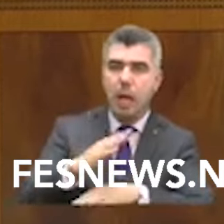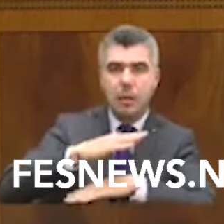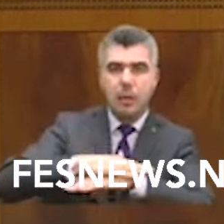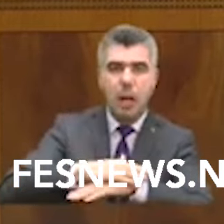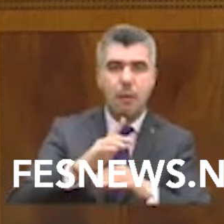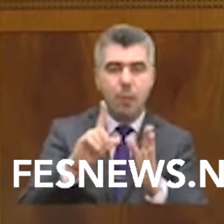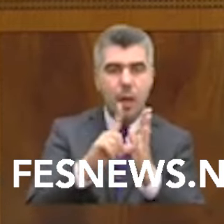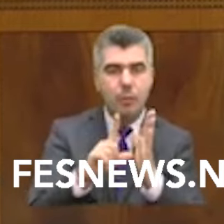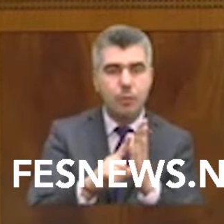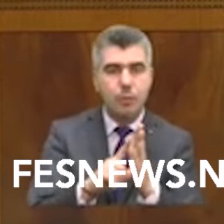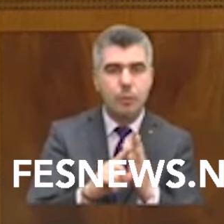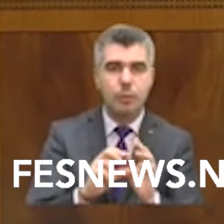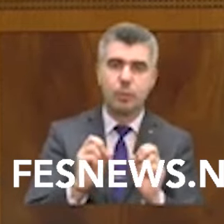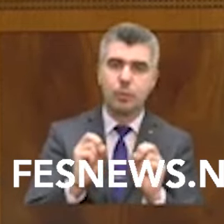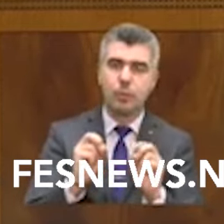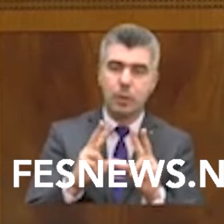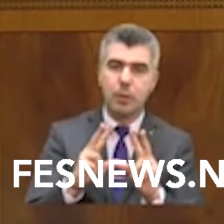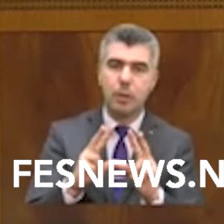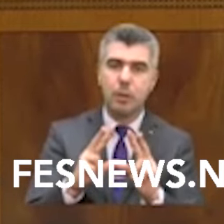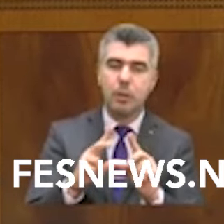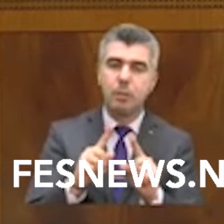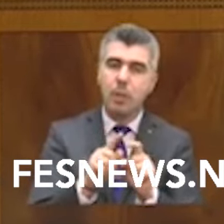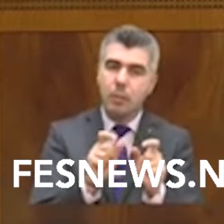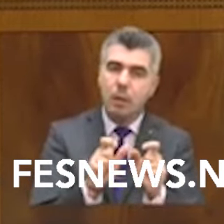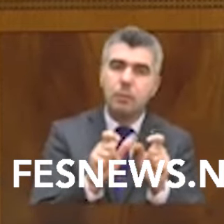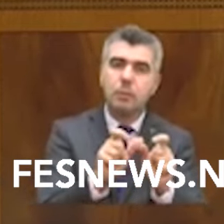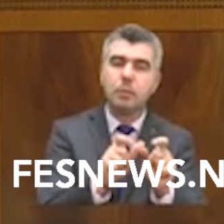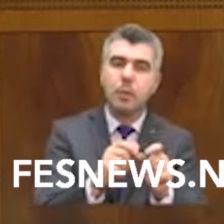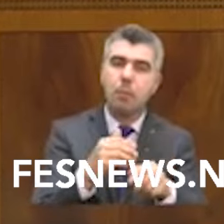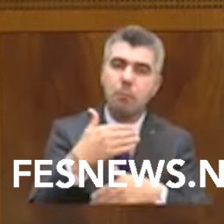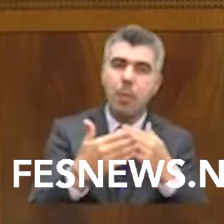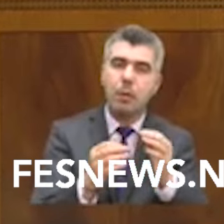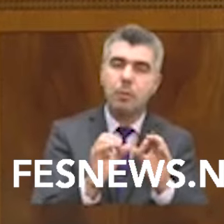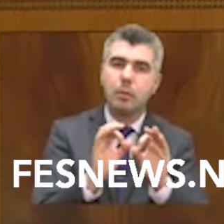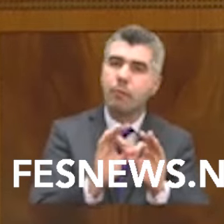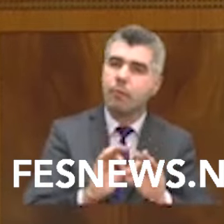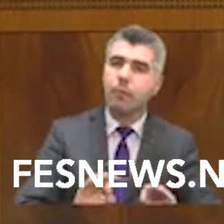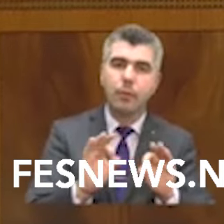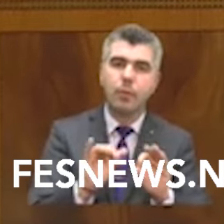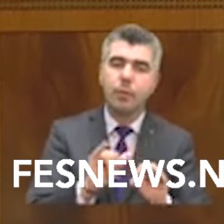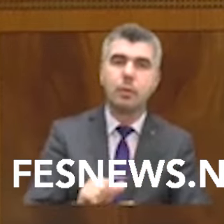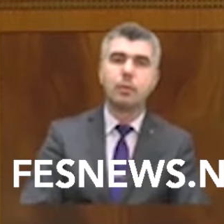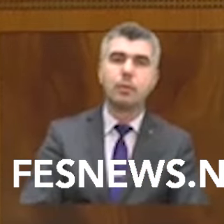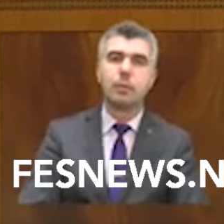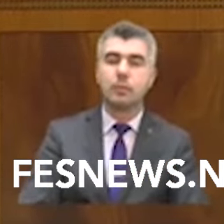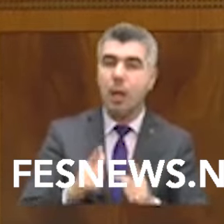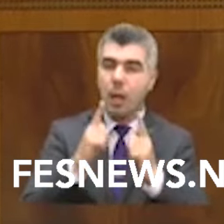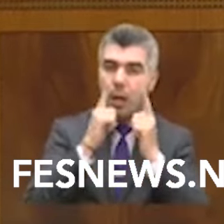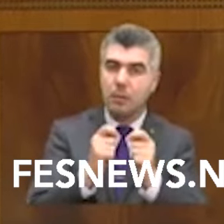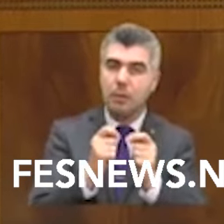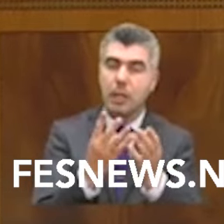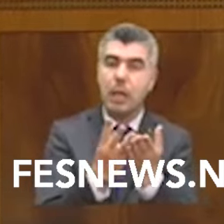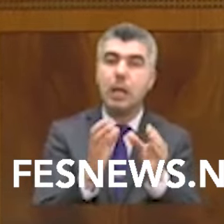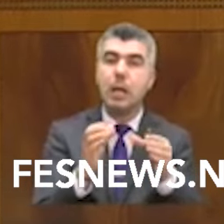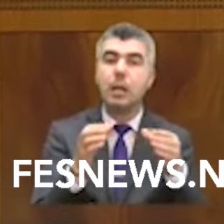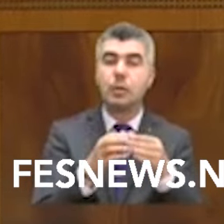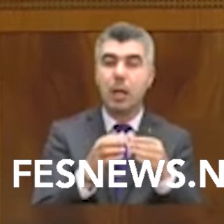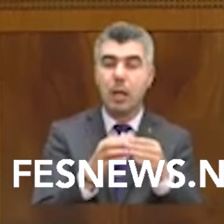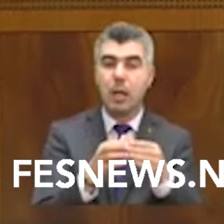يحمي يكون محمي من أي تبعات. وشفتوا كيفاش كذلك اللجنة الإدارية على